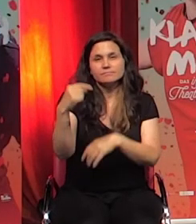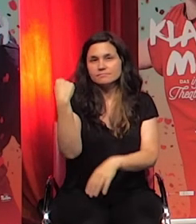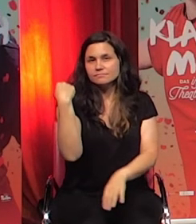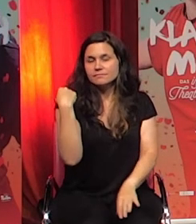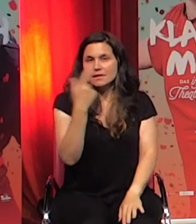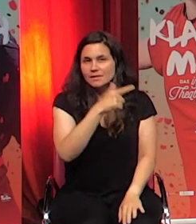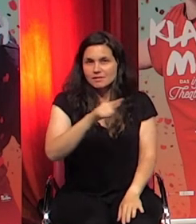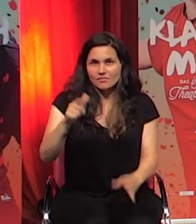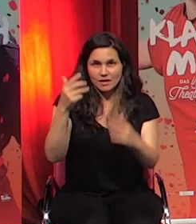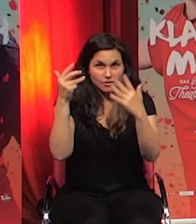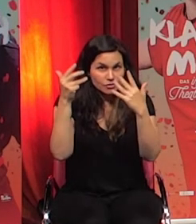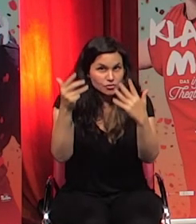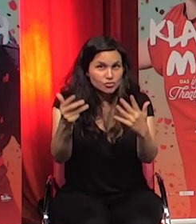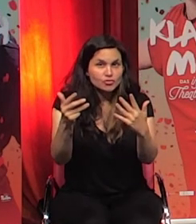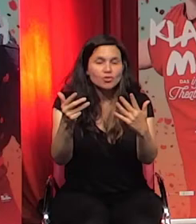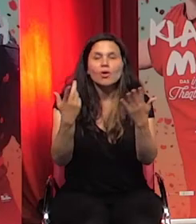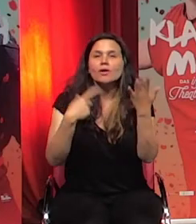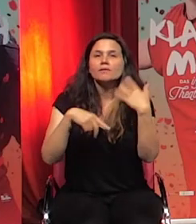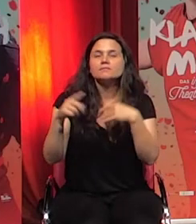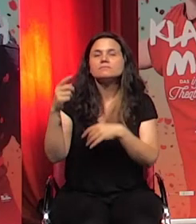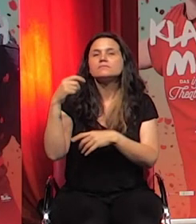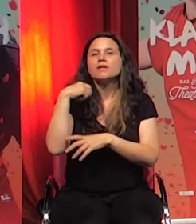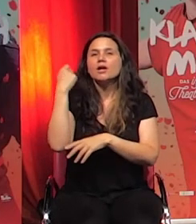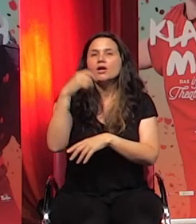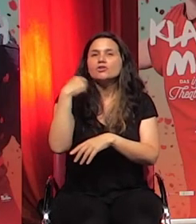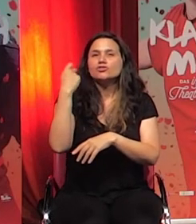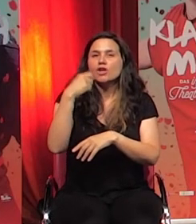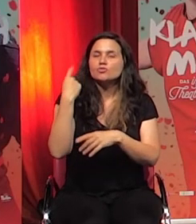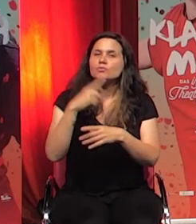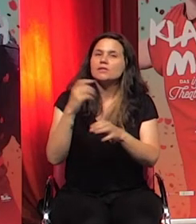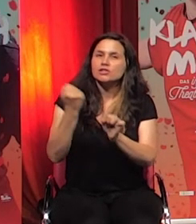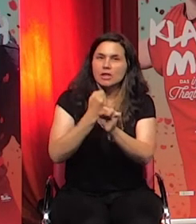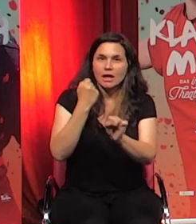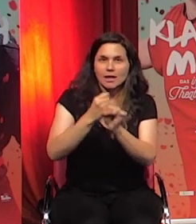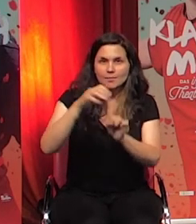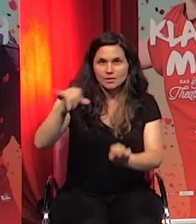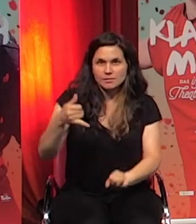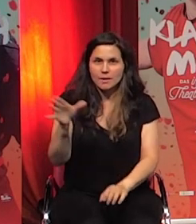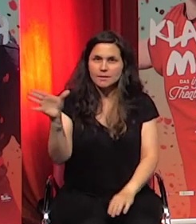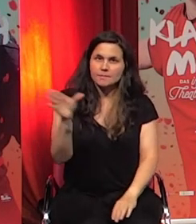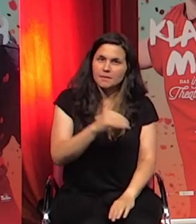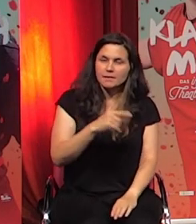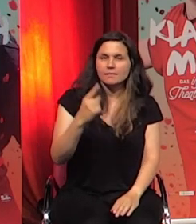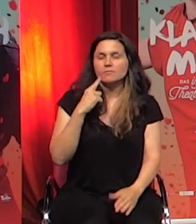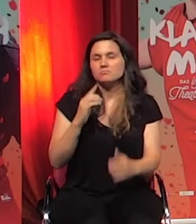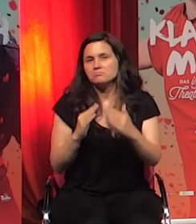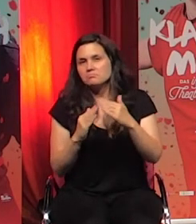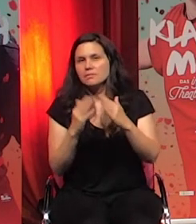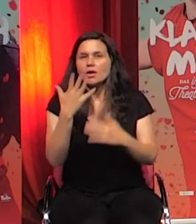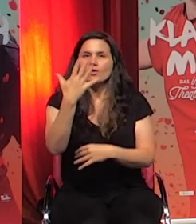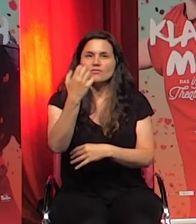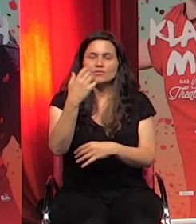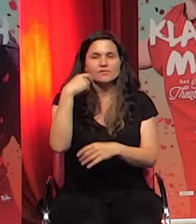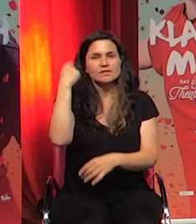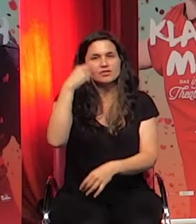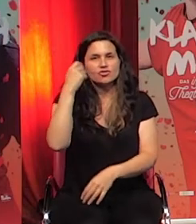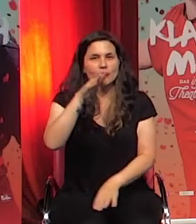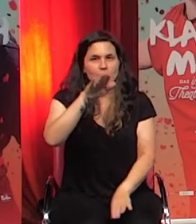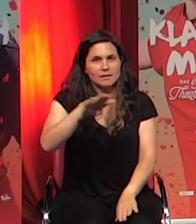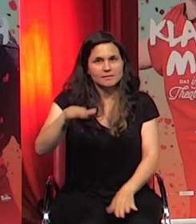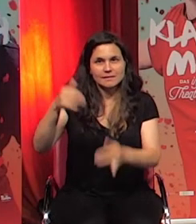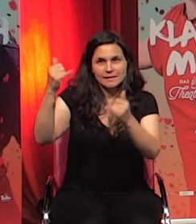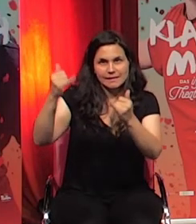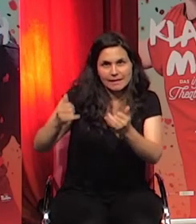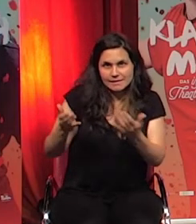2009 sind wir ein Schauspielarbeitsprojekt mit bis zu 15 Schauspielplätzen. Und jetzt übergebe ich